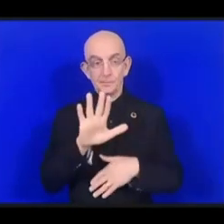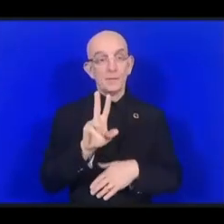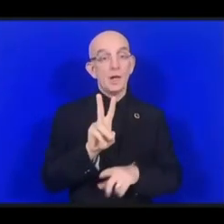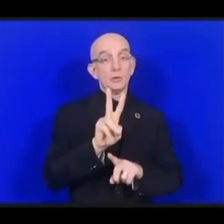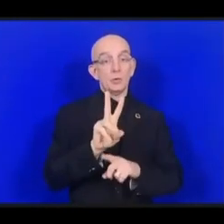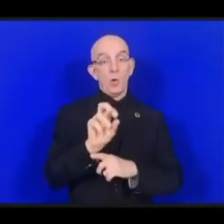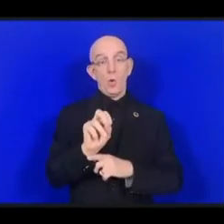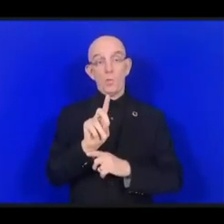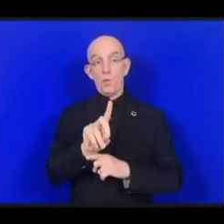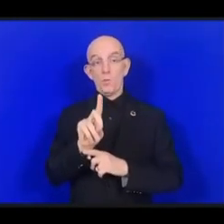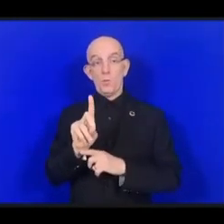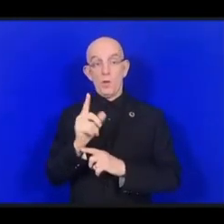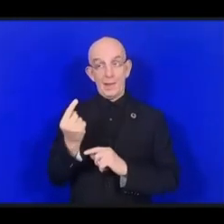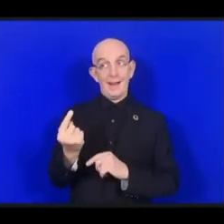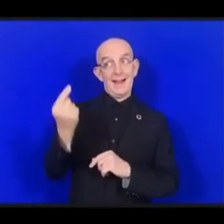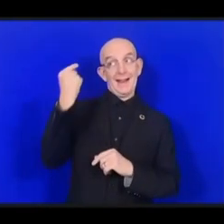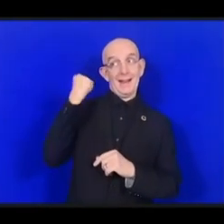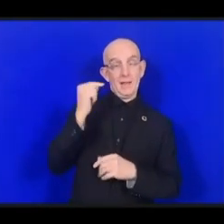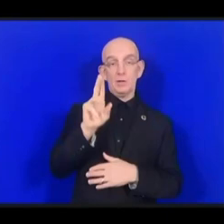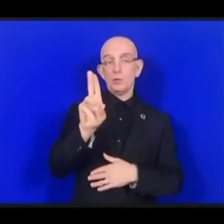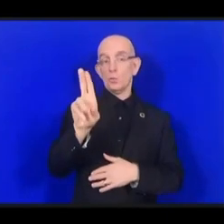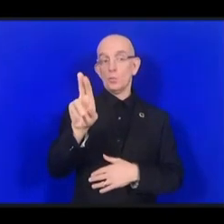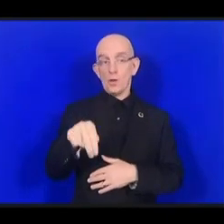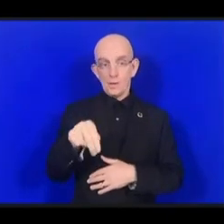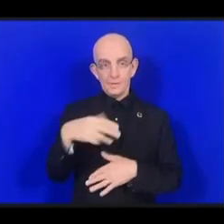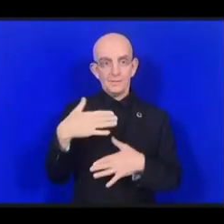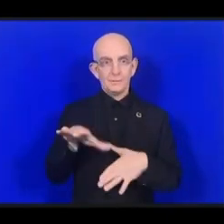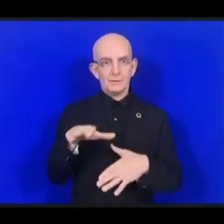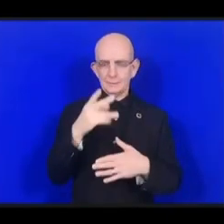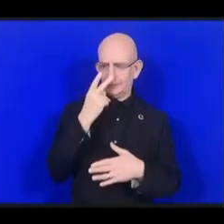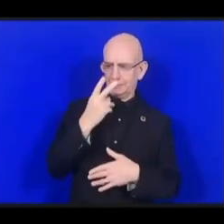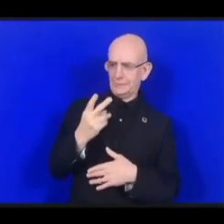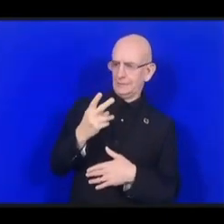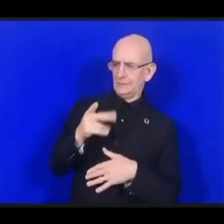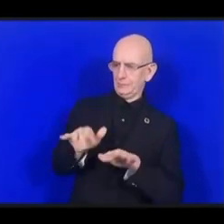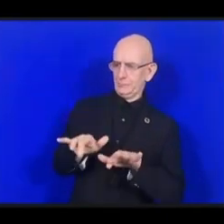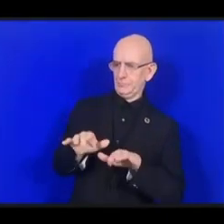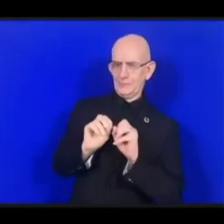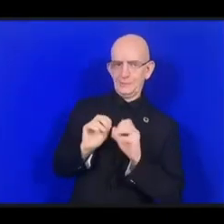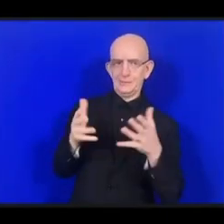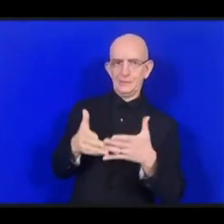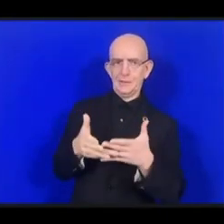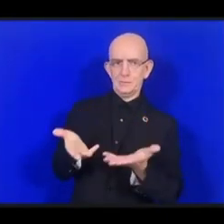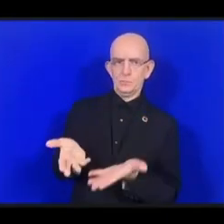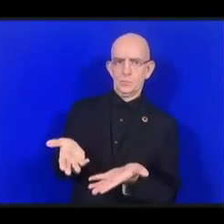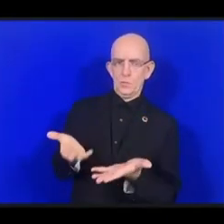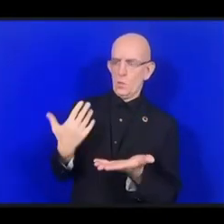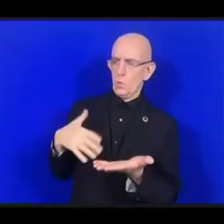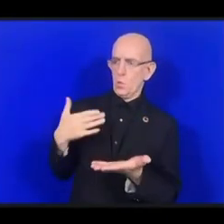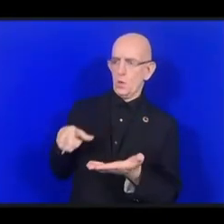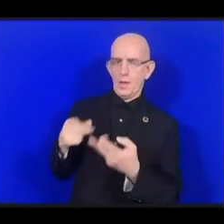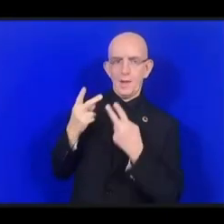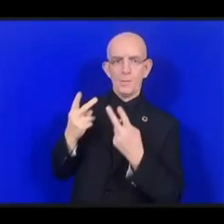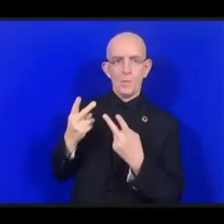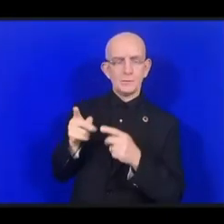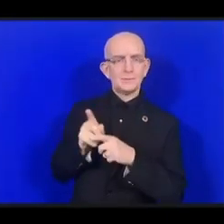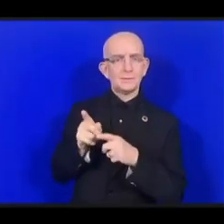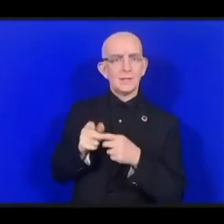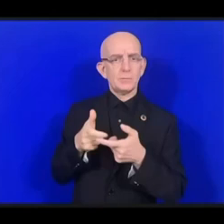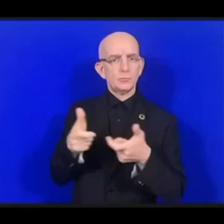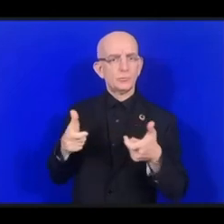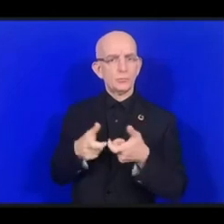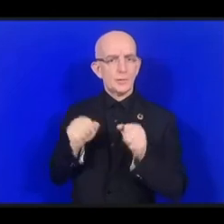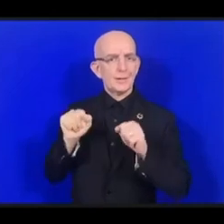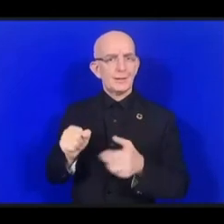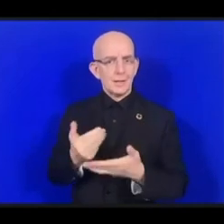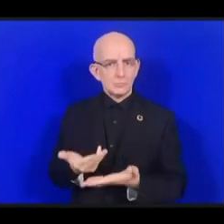人権を可能にしてそして人々が自分たちの表現